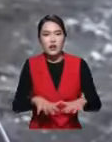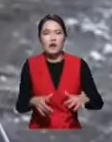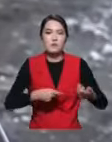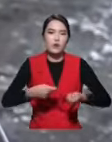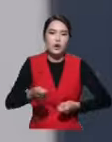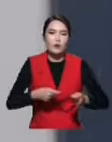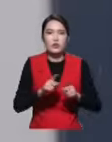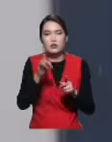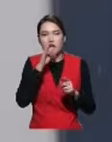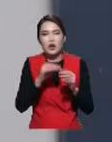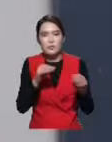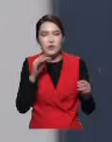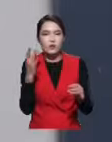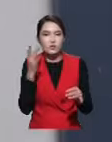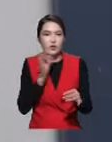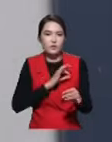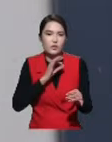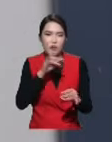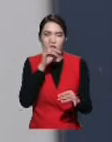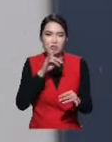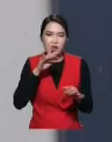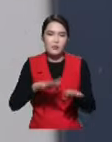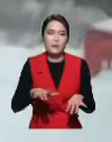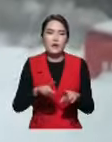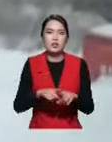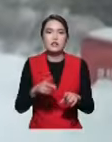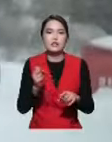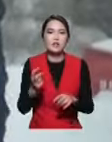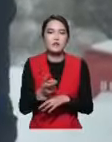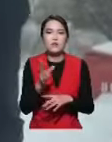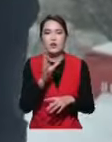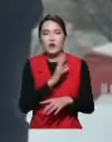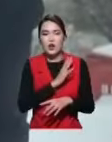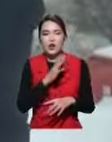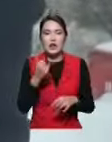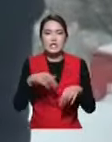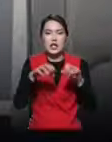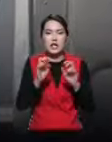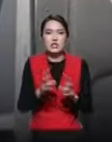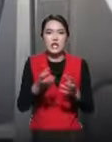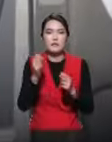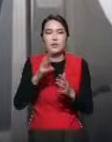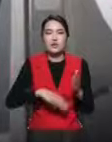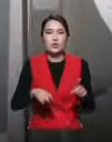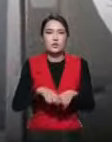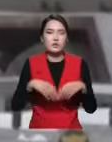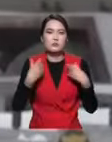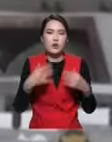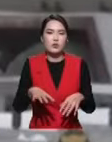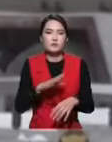где придется. Чаще всего на автозаправках, причем на глаз. Специальных газонаполнительных станций в Уральске просто